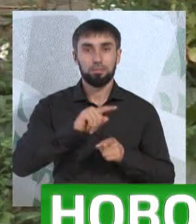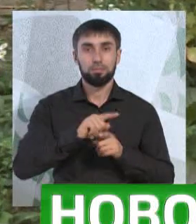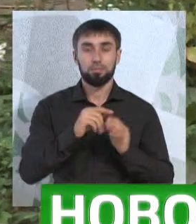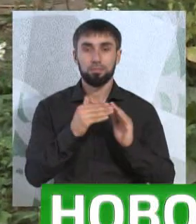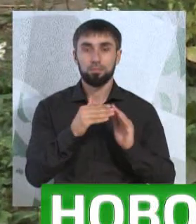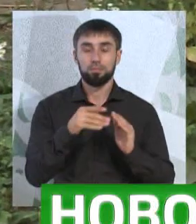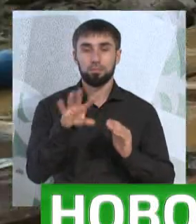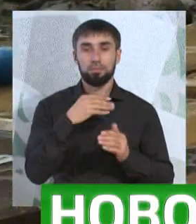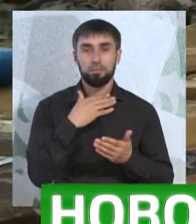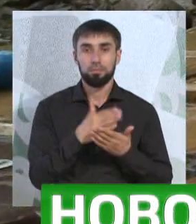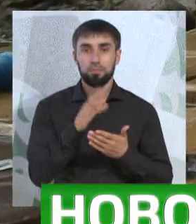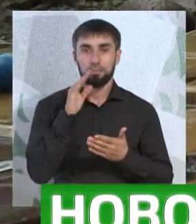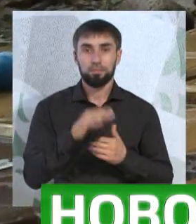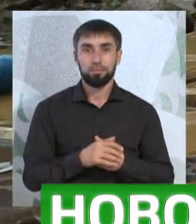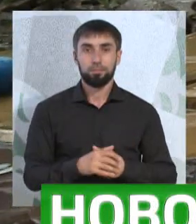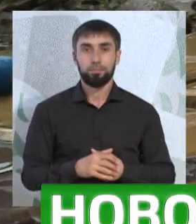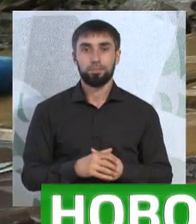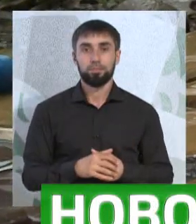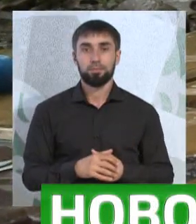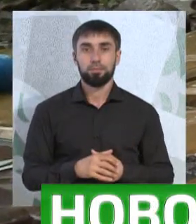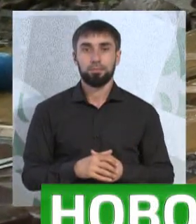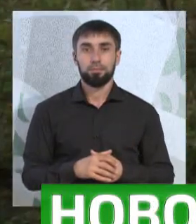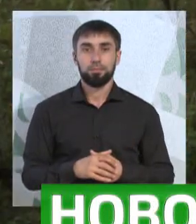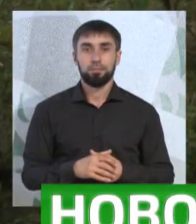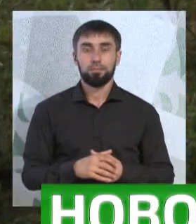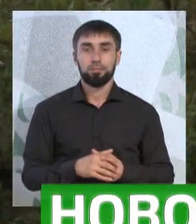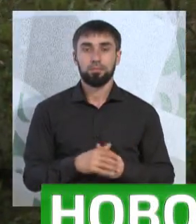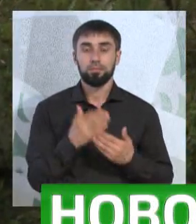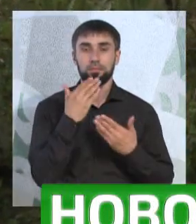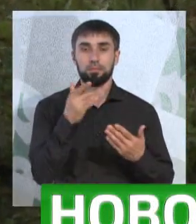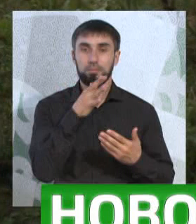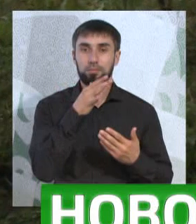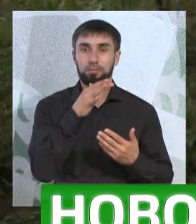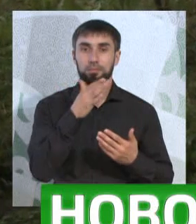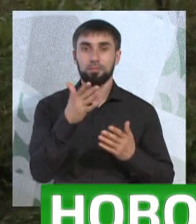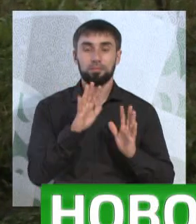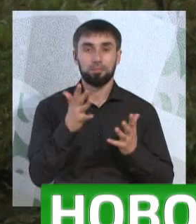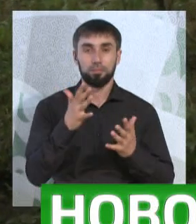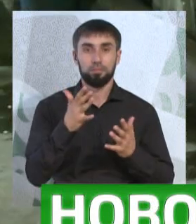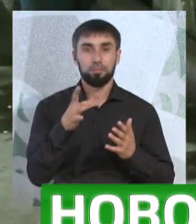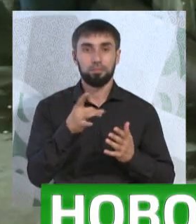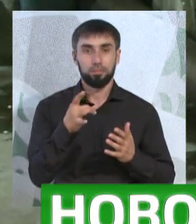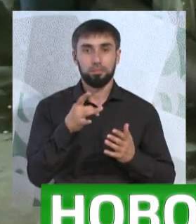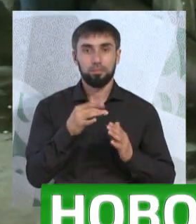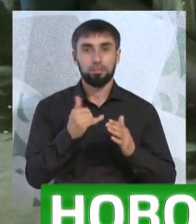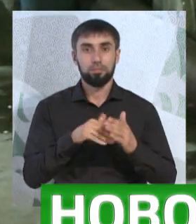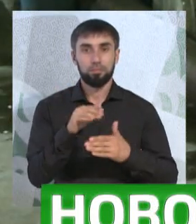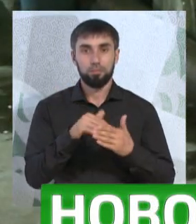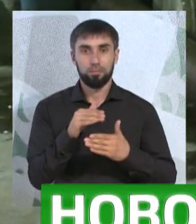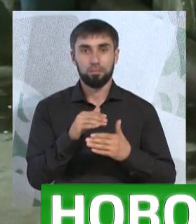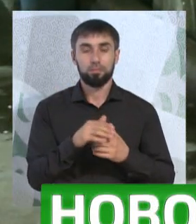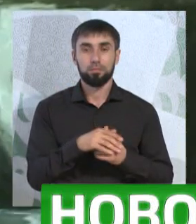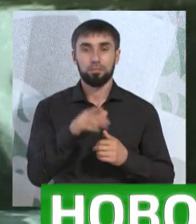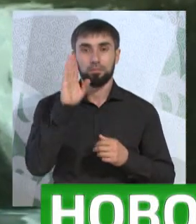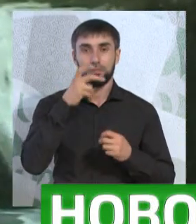мы удостоверились, вода есть. В последнее время ситуация с водоснабжением в регионе значительно улучшилась. Ремонт